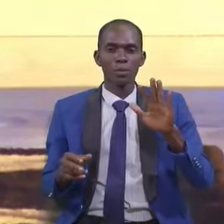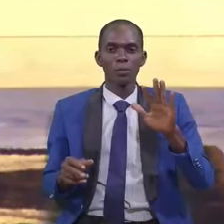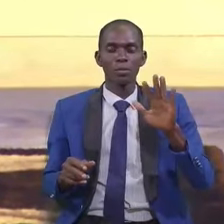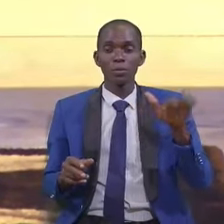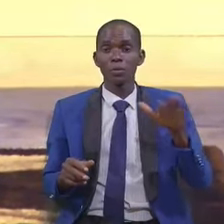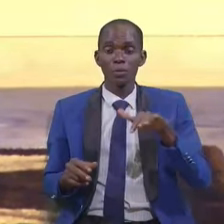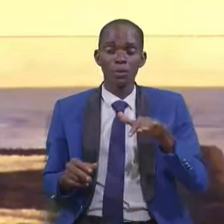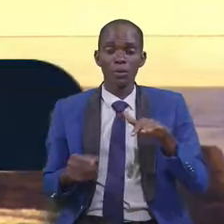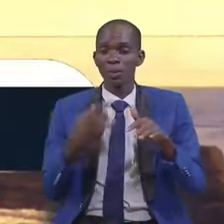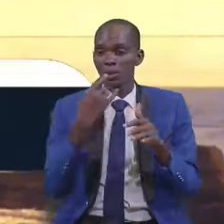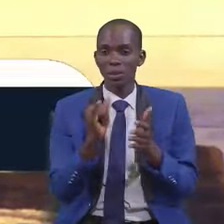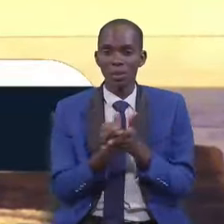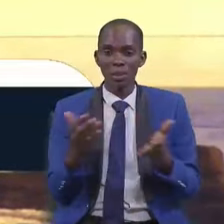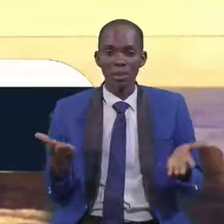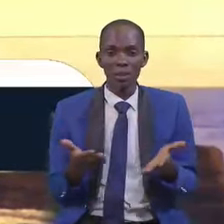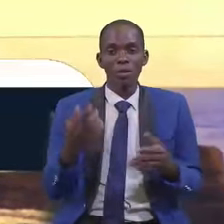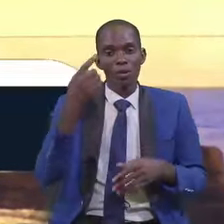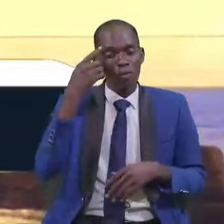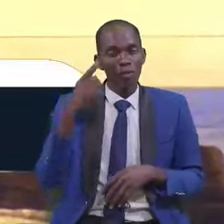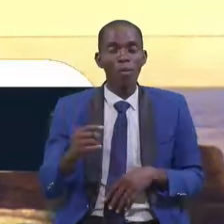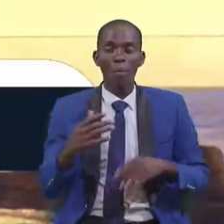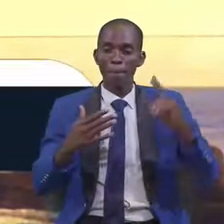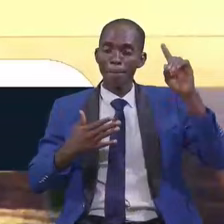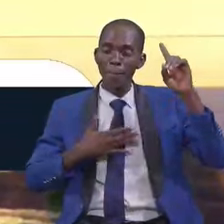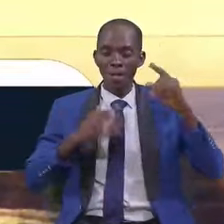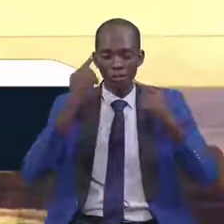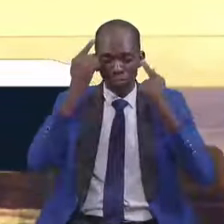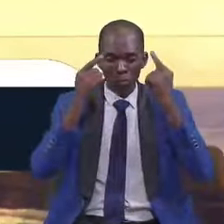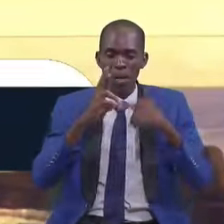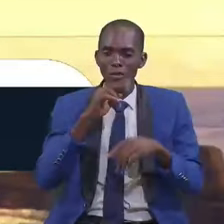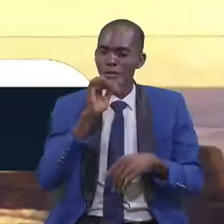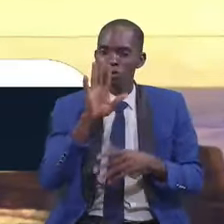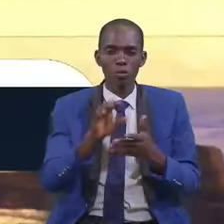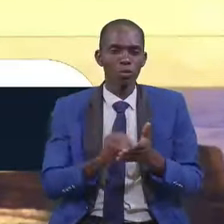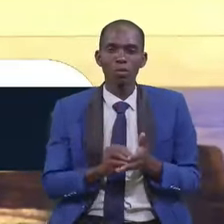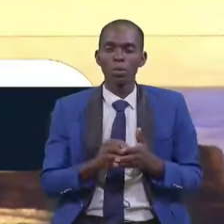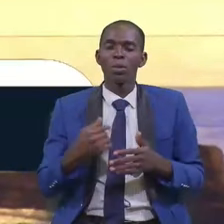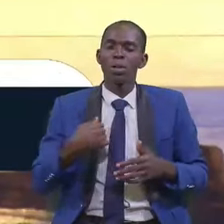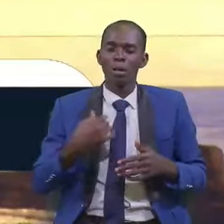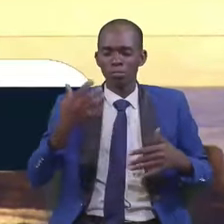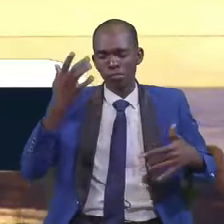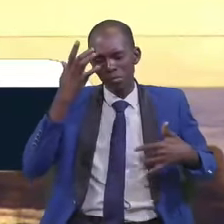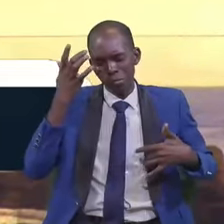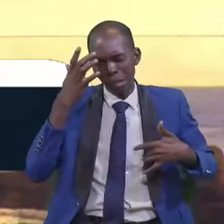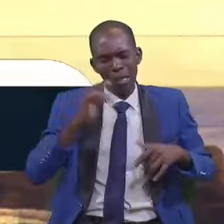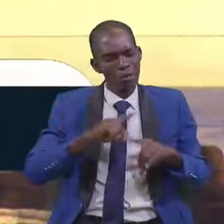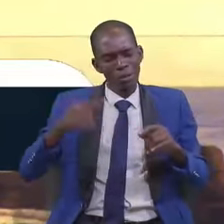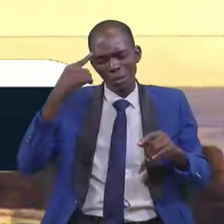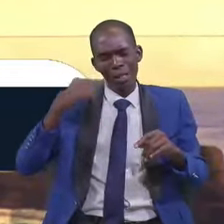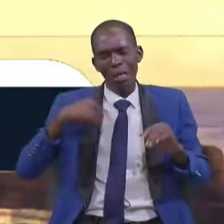Car mes pensées ne sont pas mes. Verset 8. Car mes pensées ne sont pas vos pensées. Je ne crois